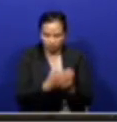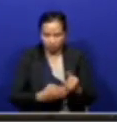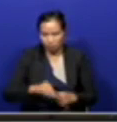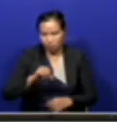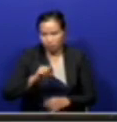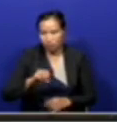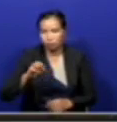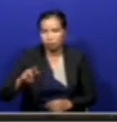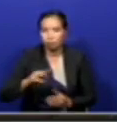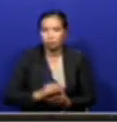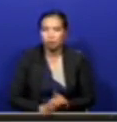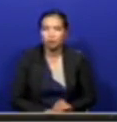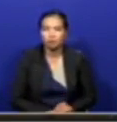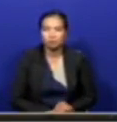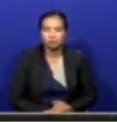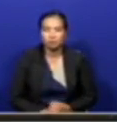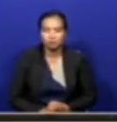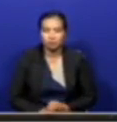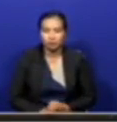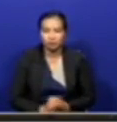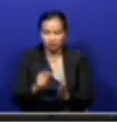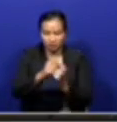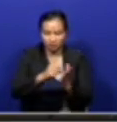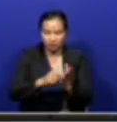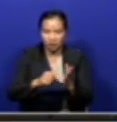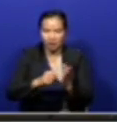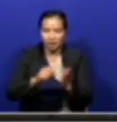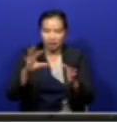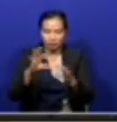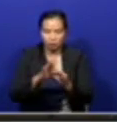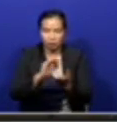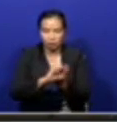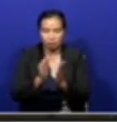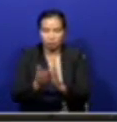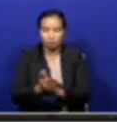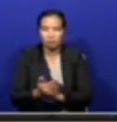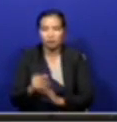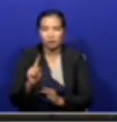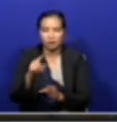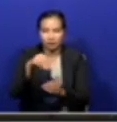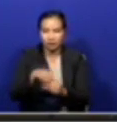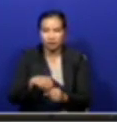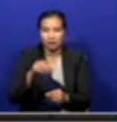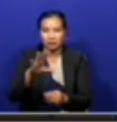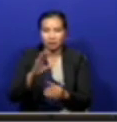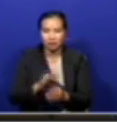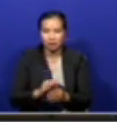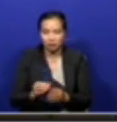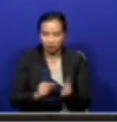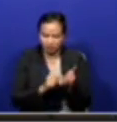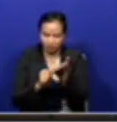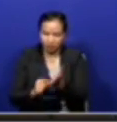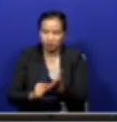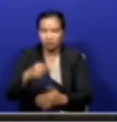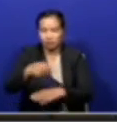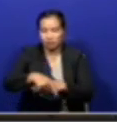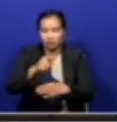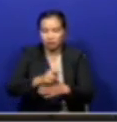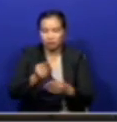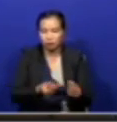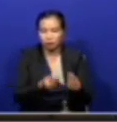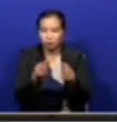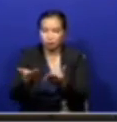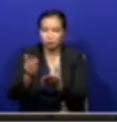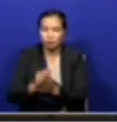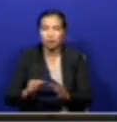นว่าเป็นร่างเกี่ยวกับปฏิรูปประเทศเข้าชื่อ115เสนอให้ท่านประธานแต่ละสภาส่งให้กรรมการร่ว